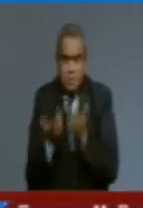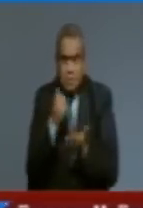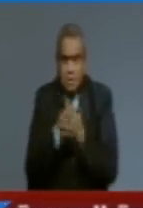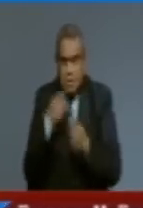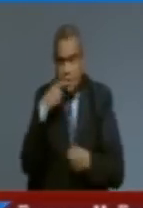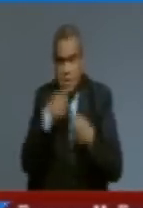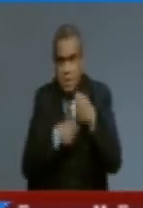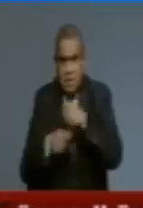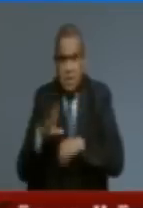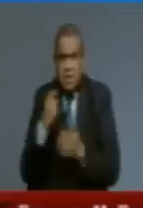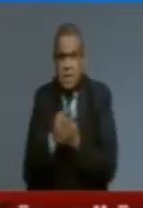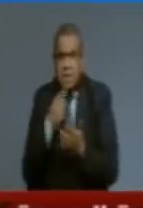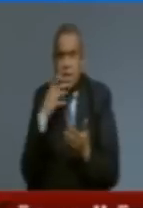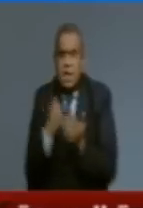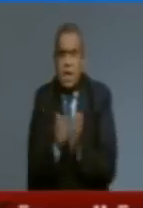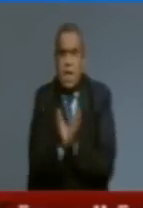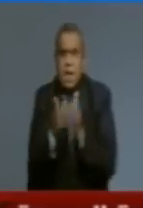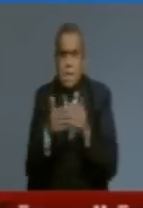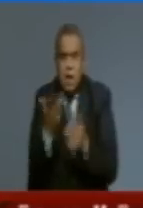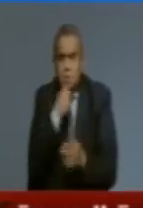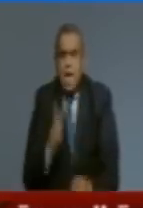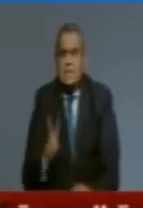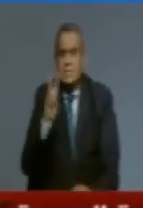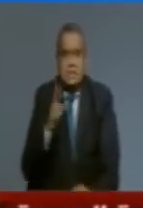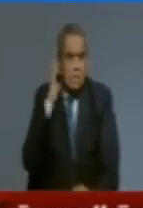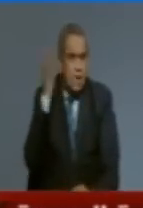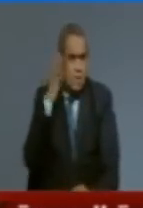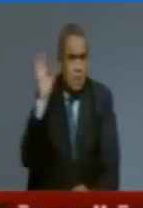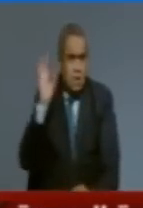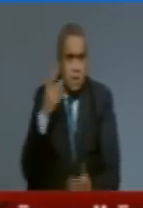دول مجموعة السبعة. فإن سياسات التسيير